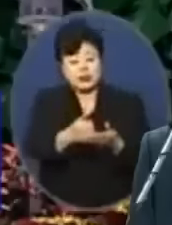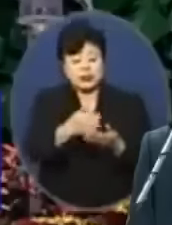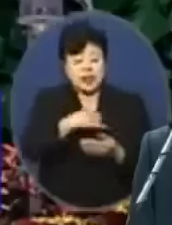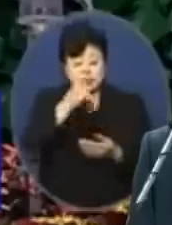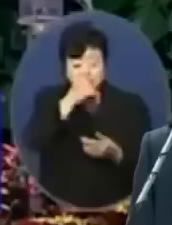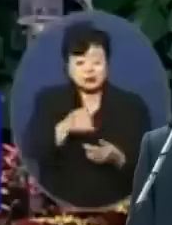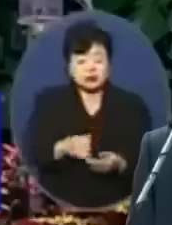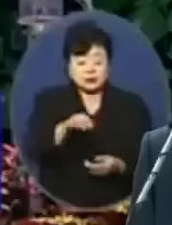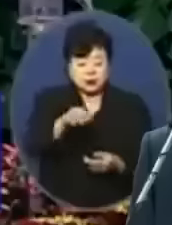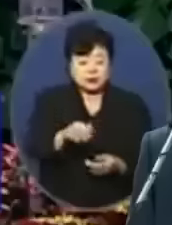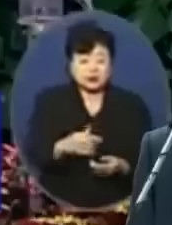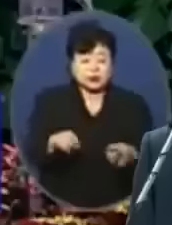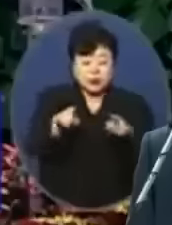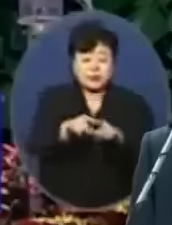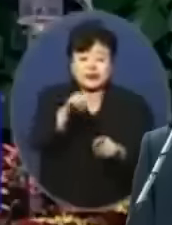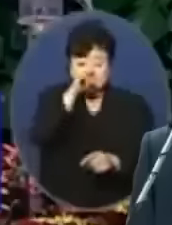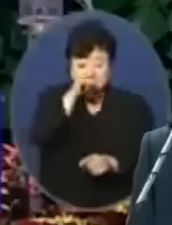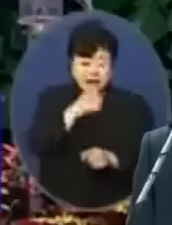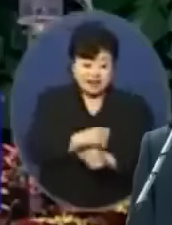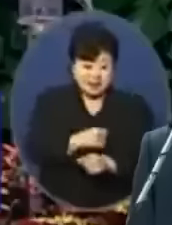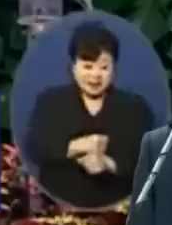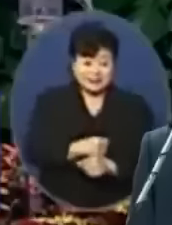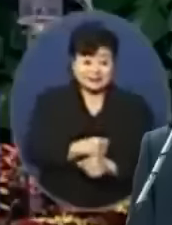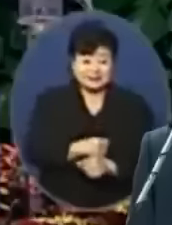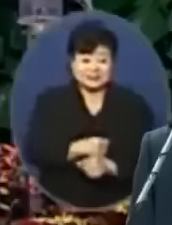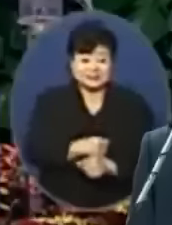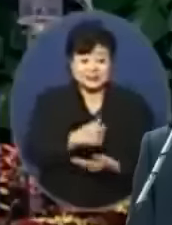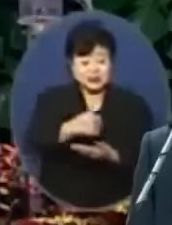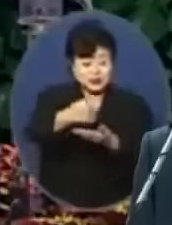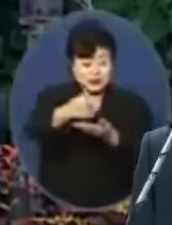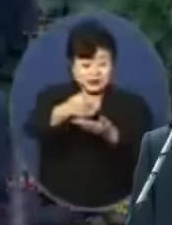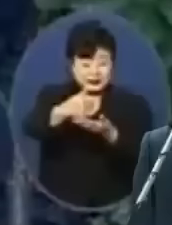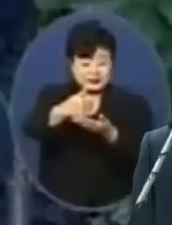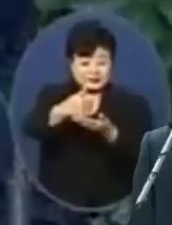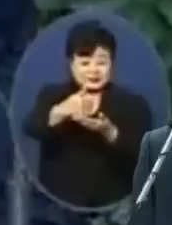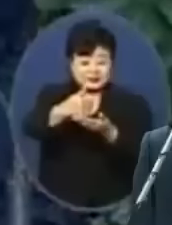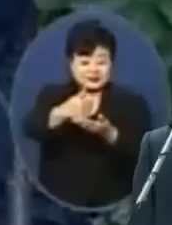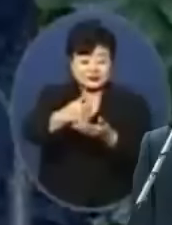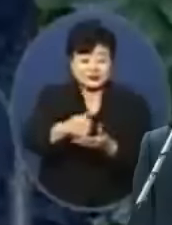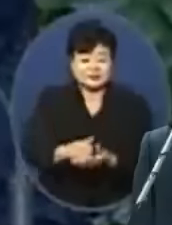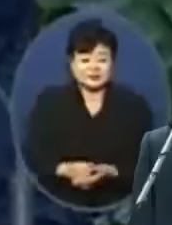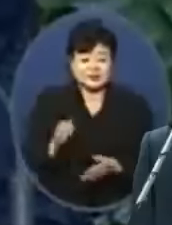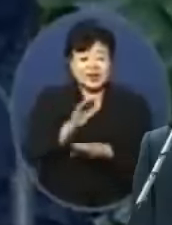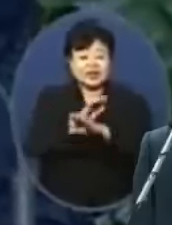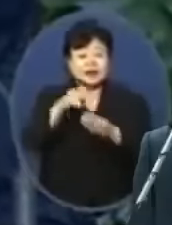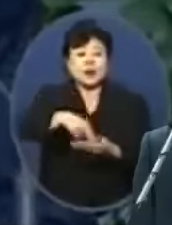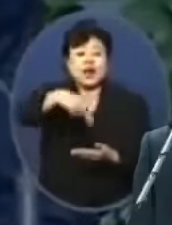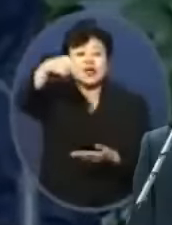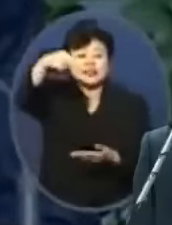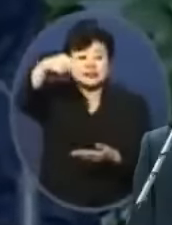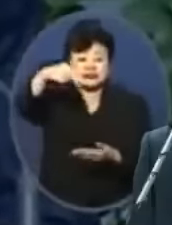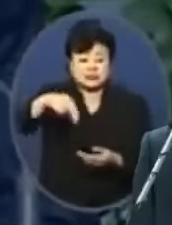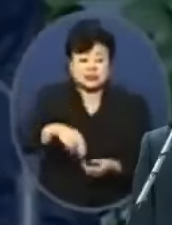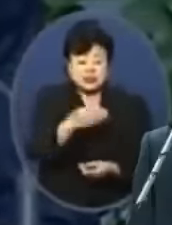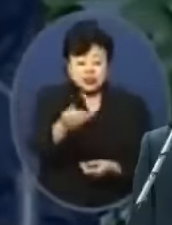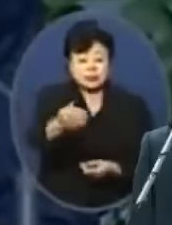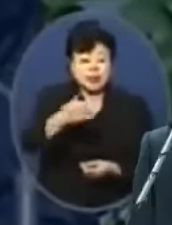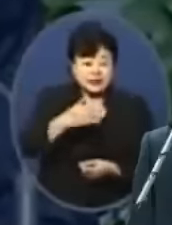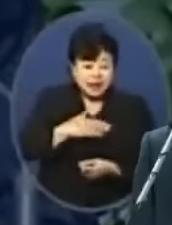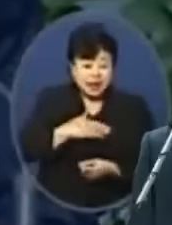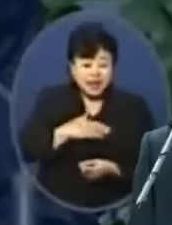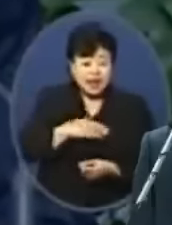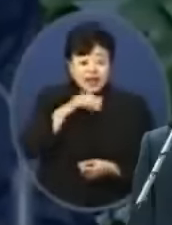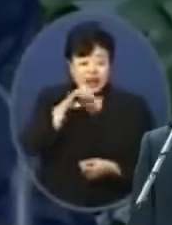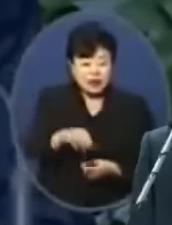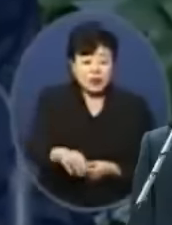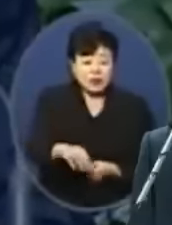있는 곳에 너희도 있게 하리라. 주님이 하늘에 올라가신 것은 여러분과 나